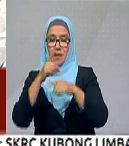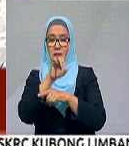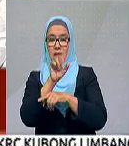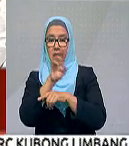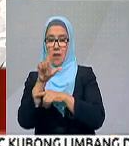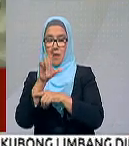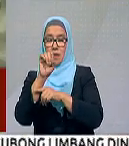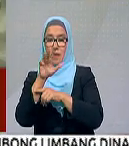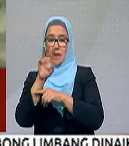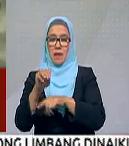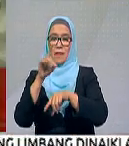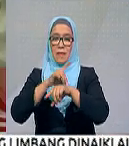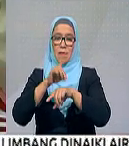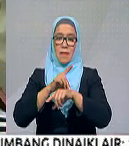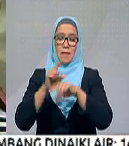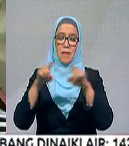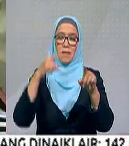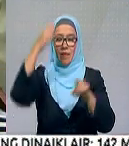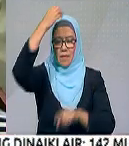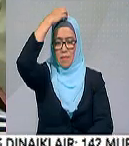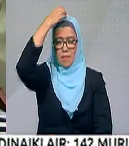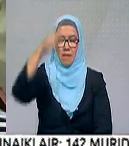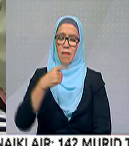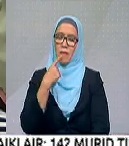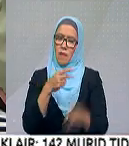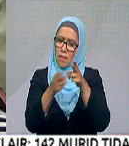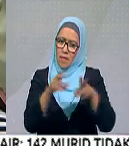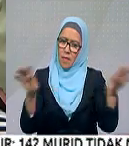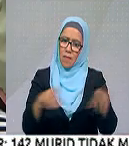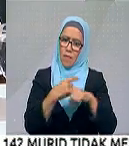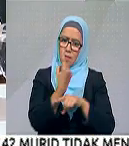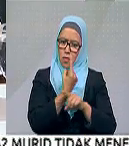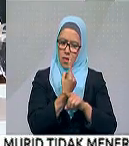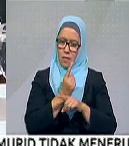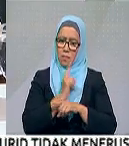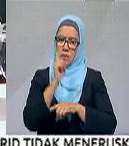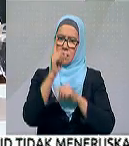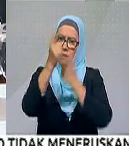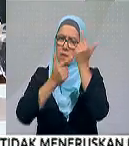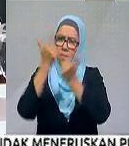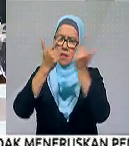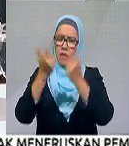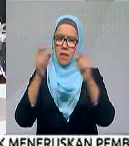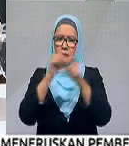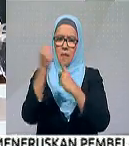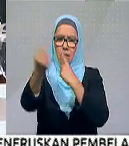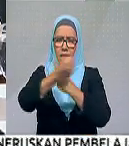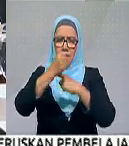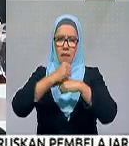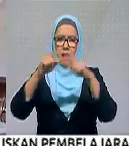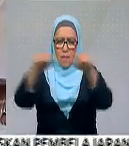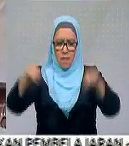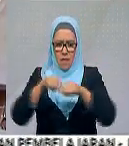dibuat setelah salah seorang daripada mereka, iaitu Azad dan Rabani, yang mengunjungi pondok tersebut dan melihat keadaannya yang